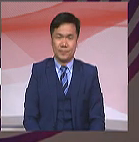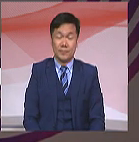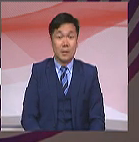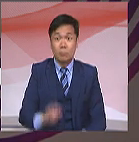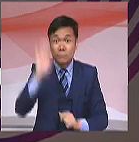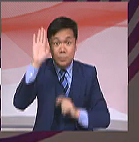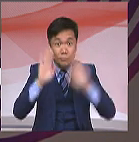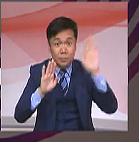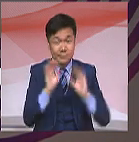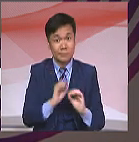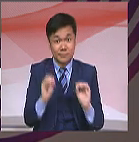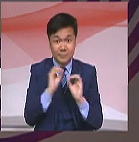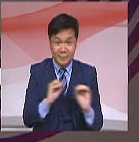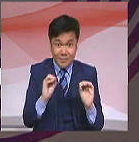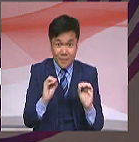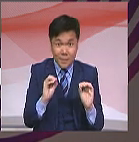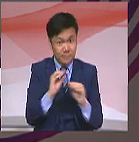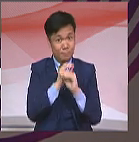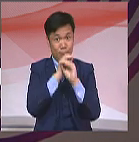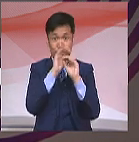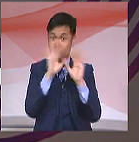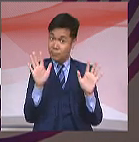Tak ada soalan? Jelas.